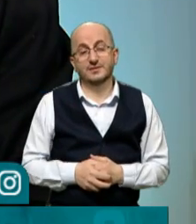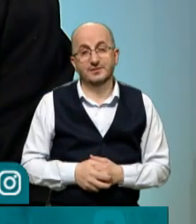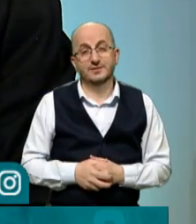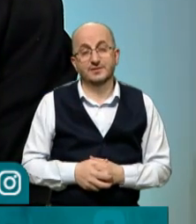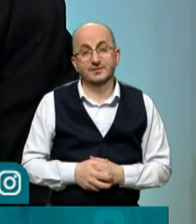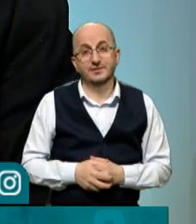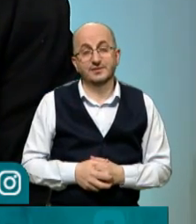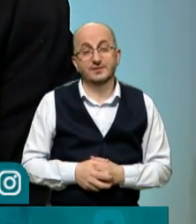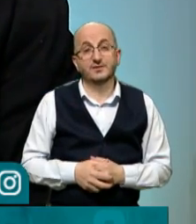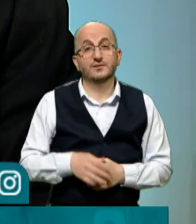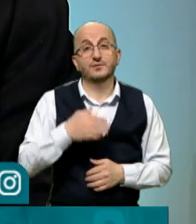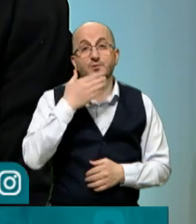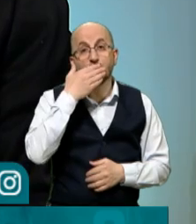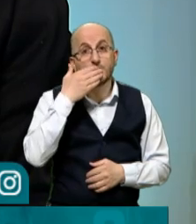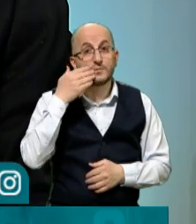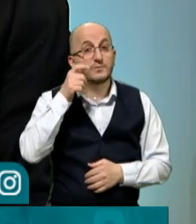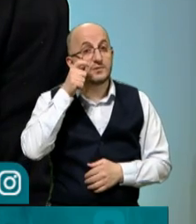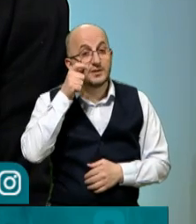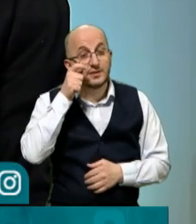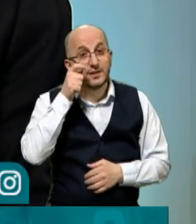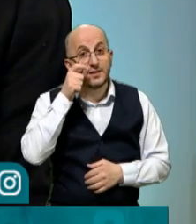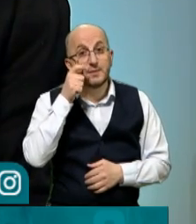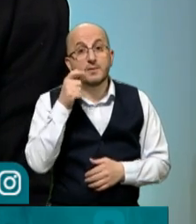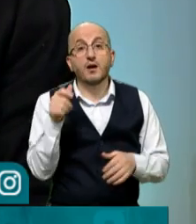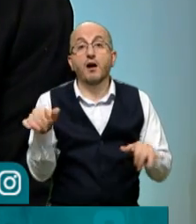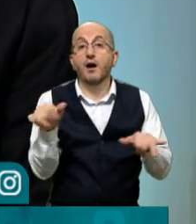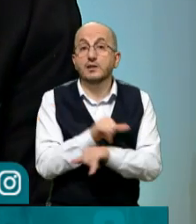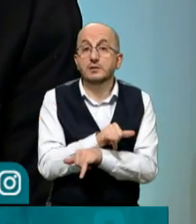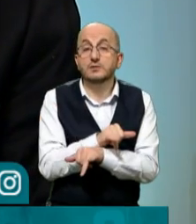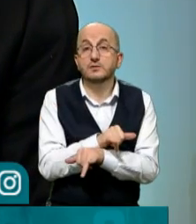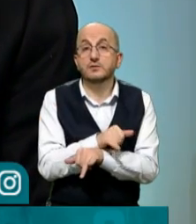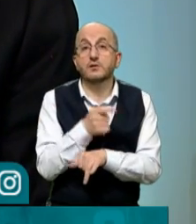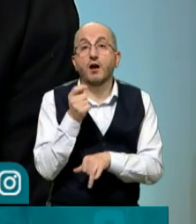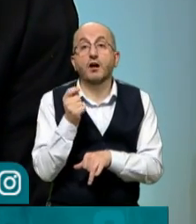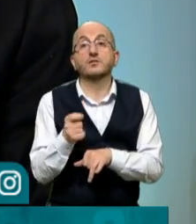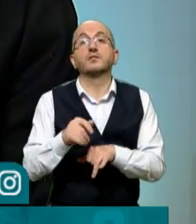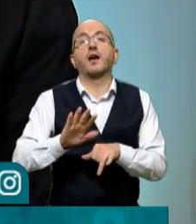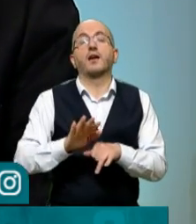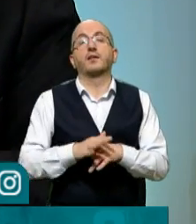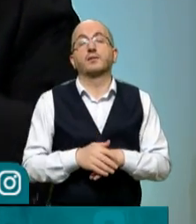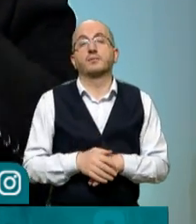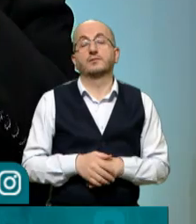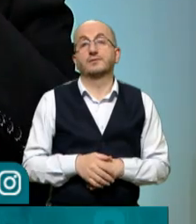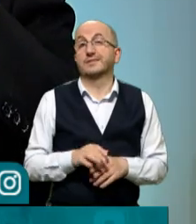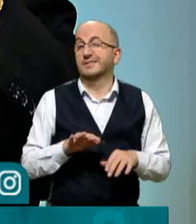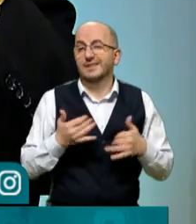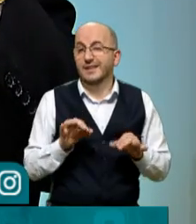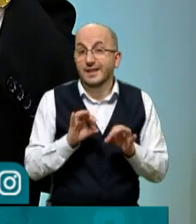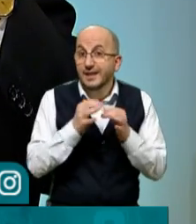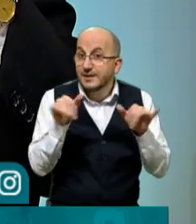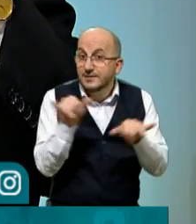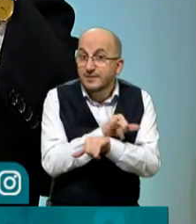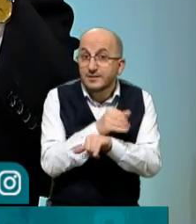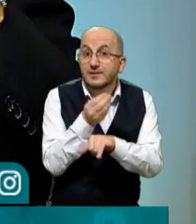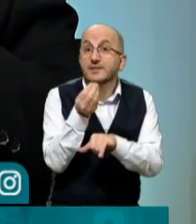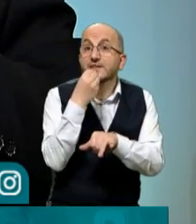durumda, oruç burada dikkat edin bakın nedir? Bedeldir, asıl değildir burada. Oruç burada nedir? Bedel. Neyin bedeli?